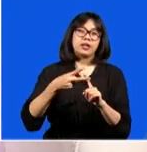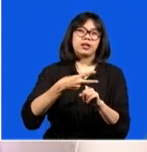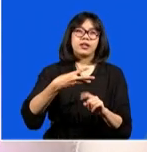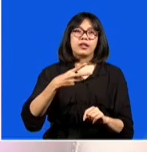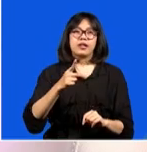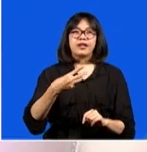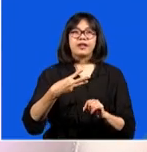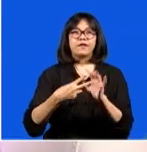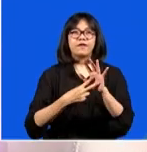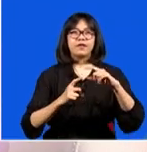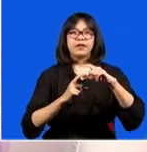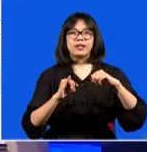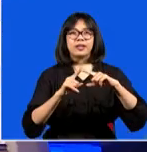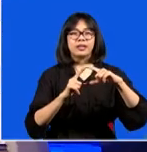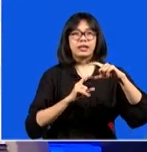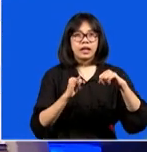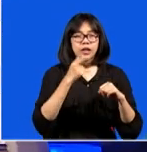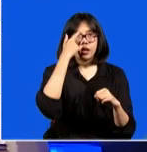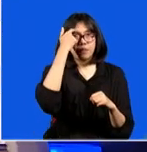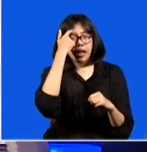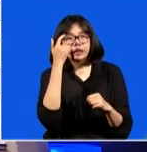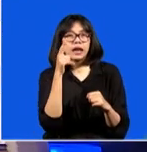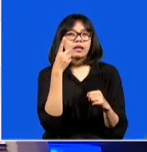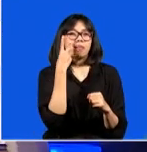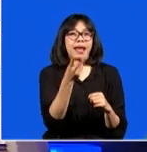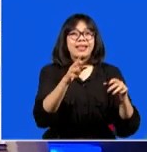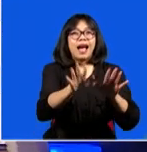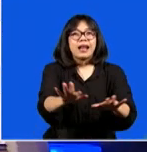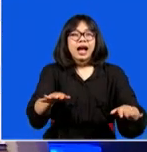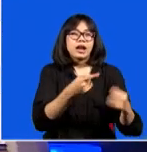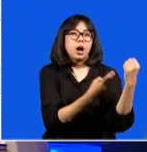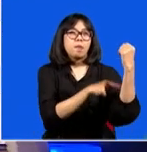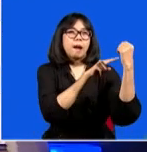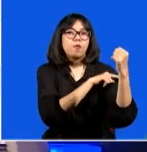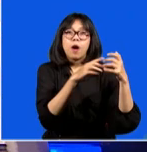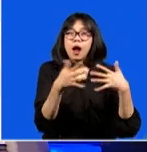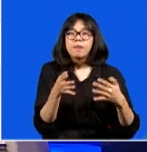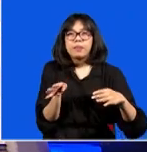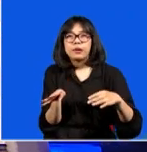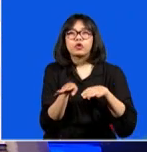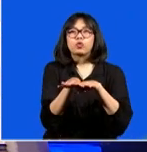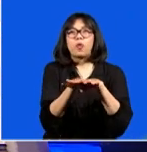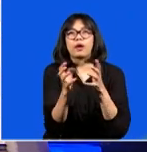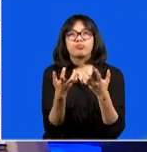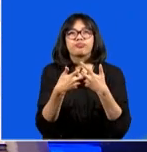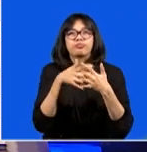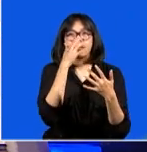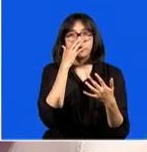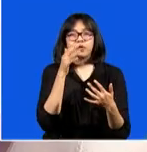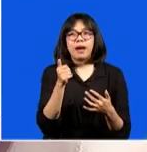potensi peserta didik potensi ini yang menjadi sebuah fasilitas untuk anak-anak bisa menciptakan